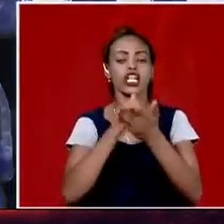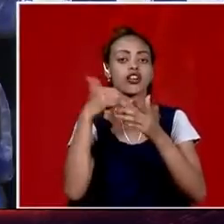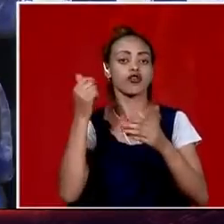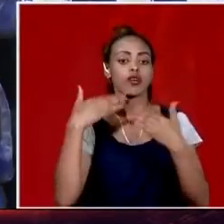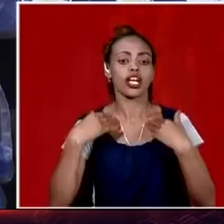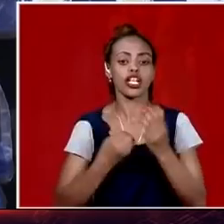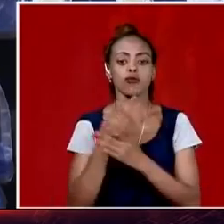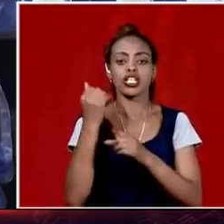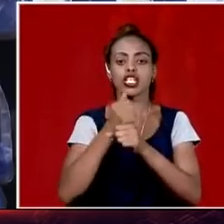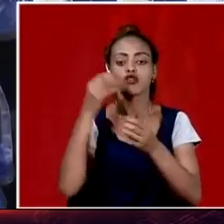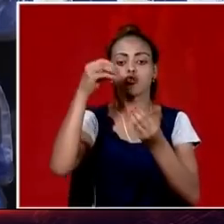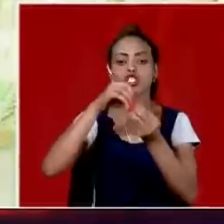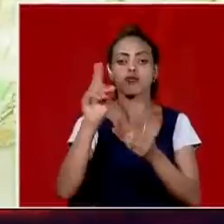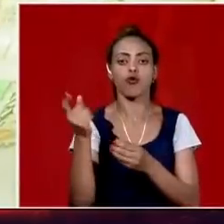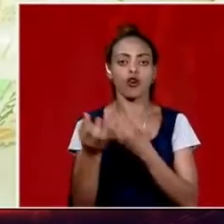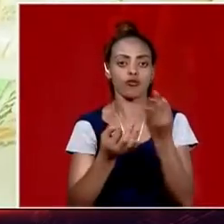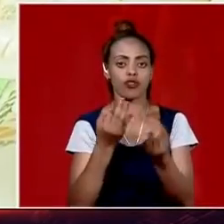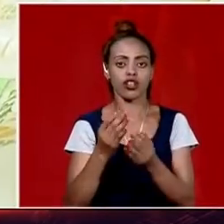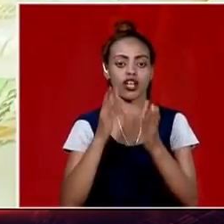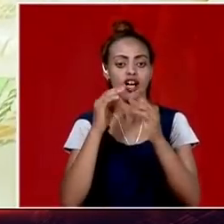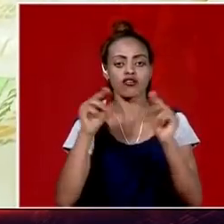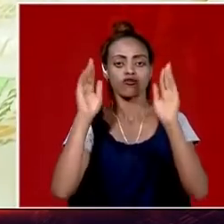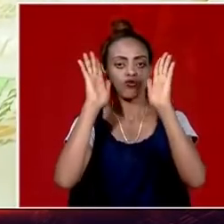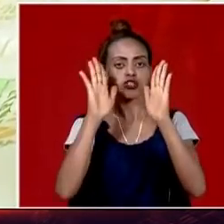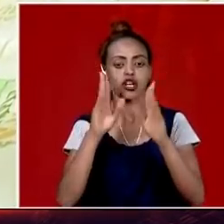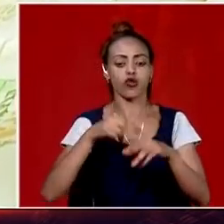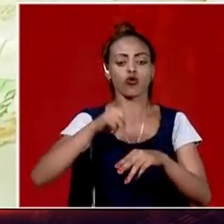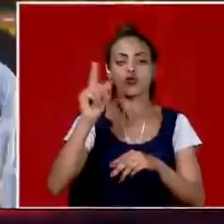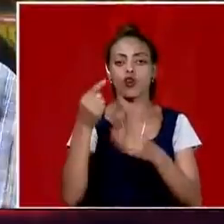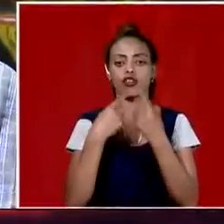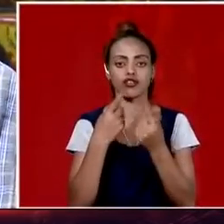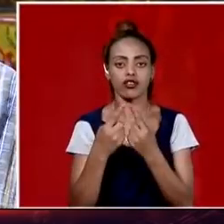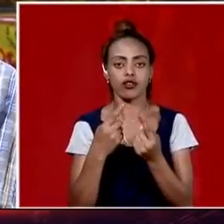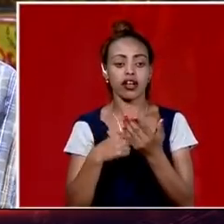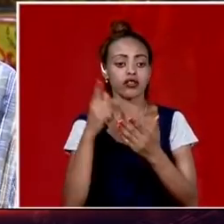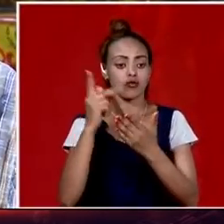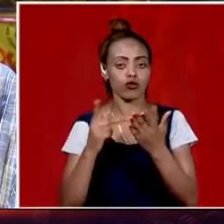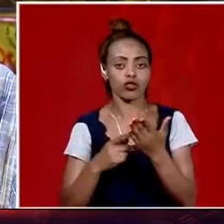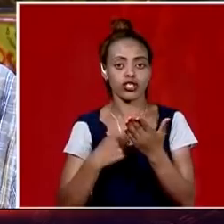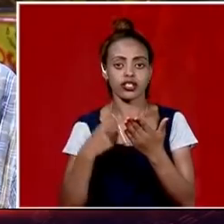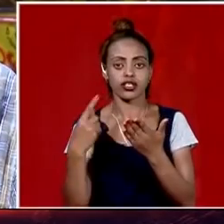ልምዓት ስራሕቲ ተወሳኺ ምዃኑ ብምግላጽ ኣዝዩ ዝነኣር ተበግሶ ምዃኑ ተዛሪቦም። እዚ ፕሮጀክት እዚ